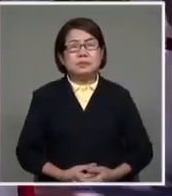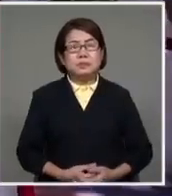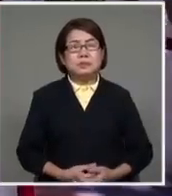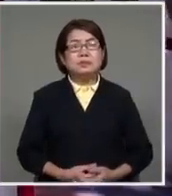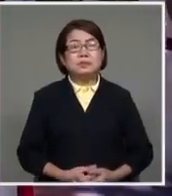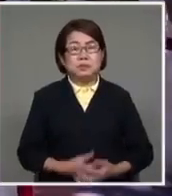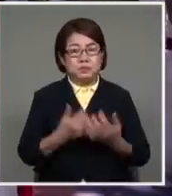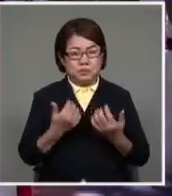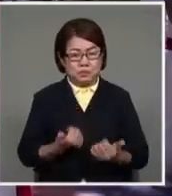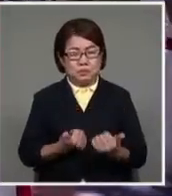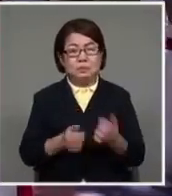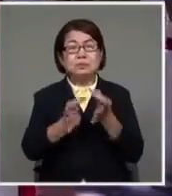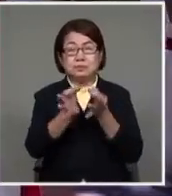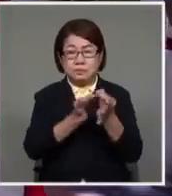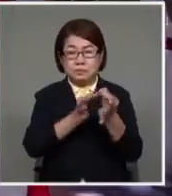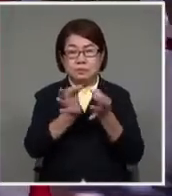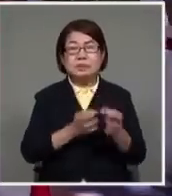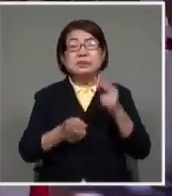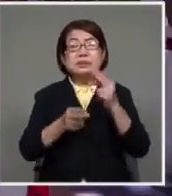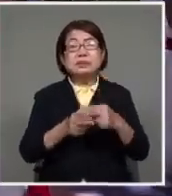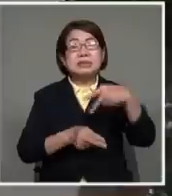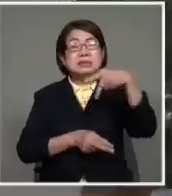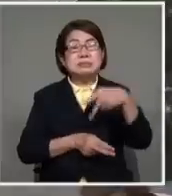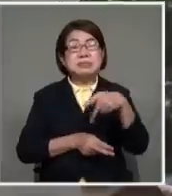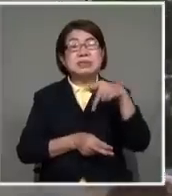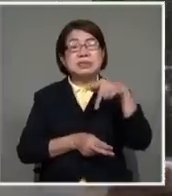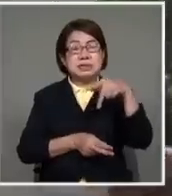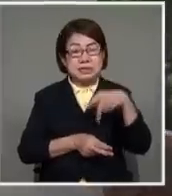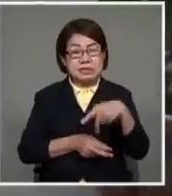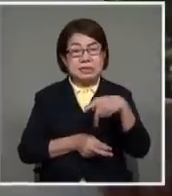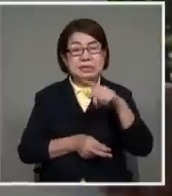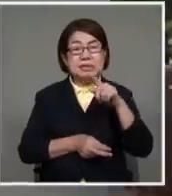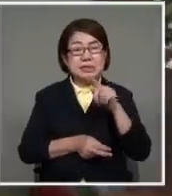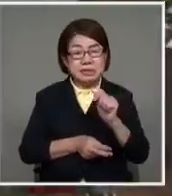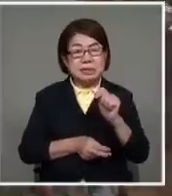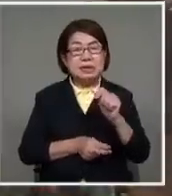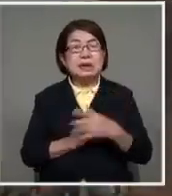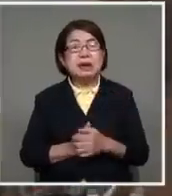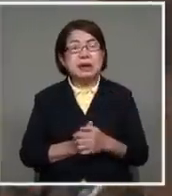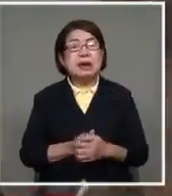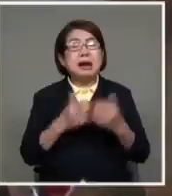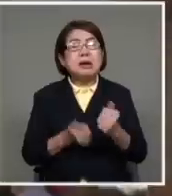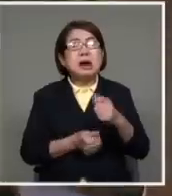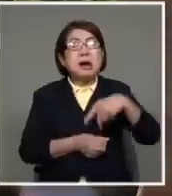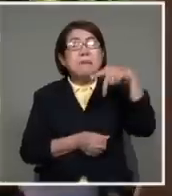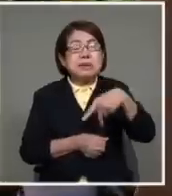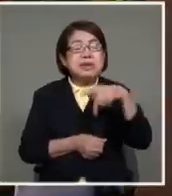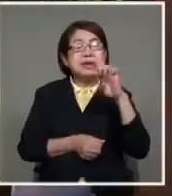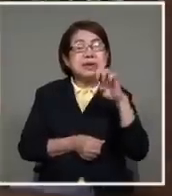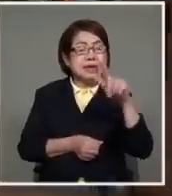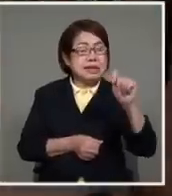คราวนี้มาทำความรู้จักกับพีต้าให้มากขึ้นกันหน่อยนะครับพีต้าเนี่ยเป็นองค์กรไม่แสวงผลกำไรก่อตั้งขึ้น